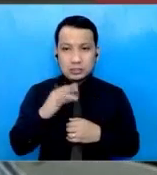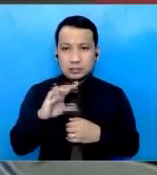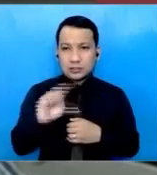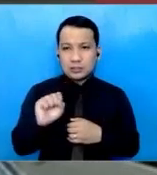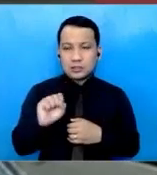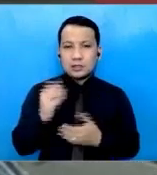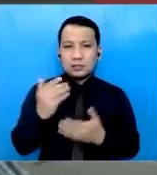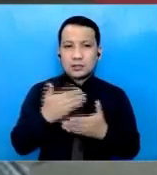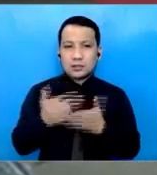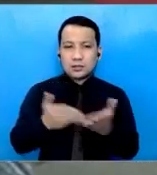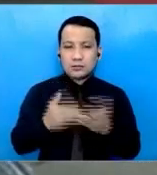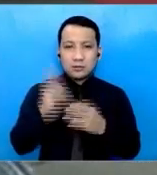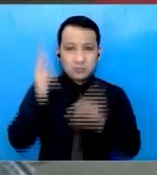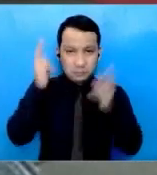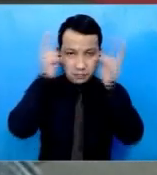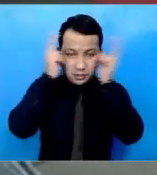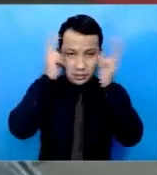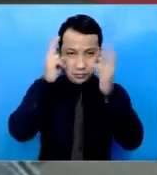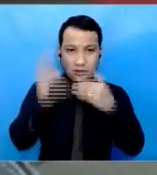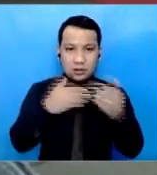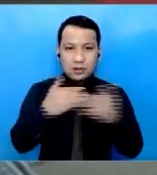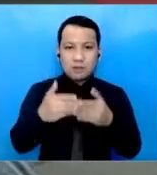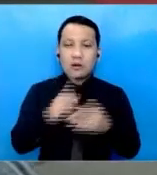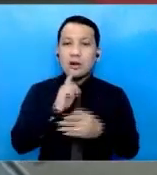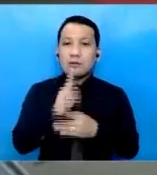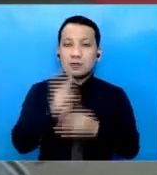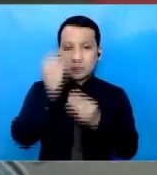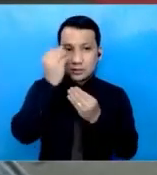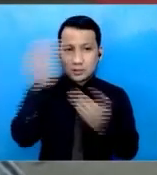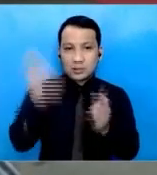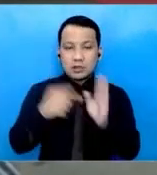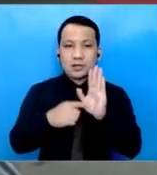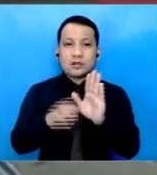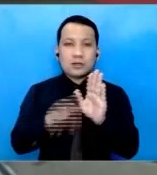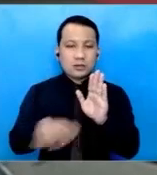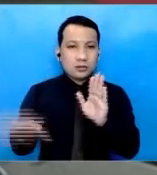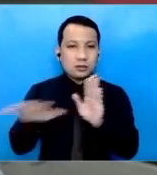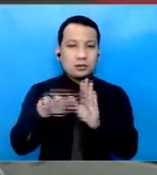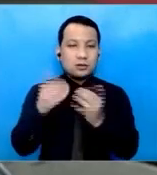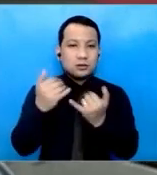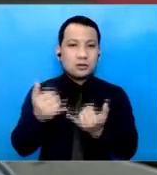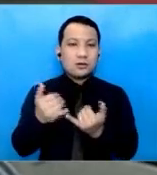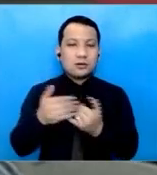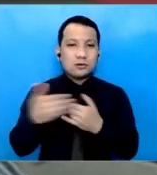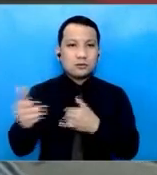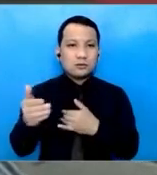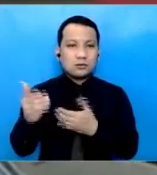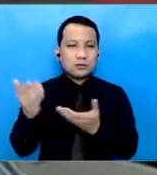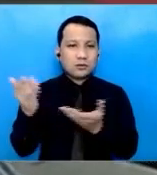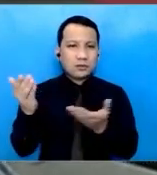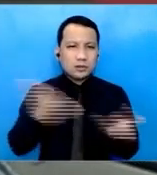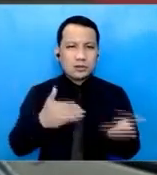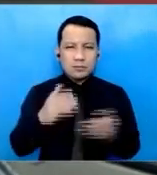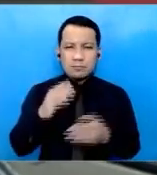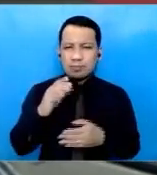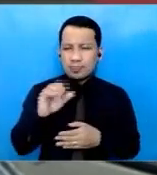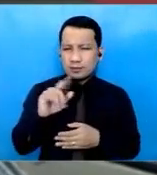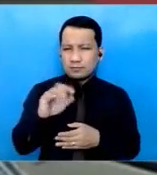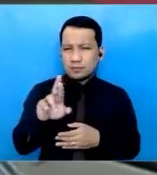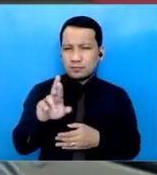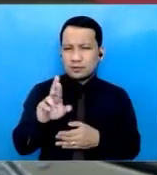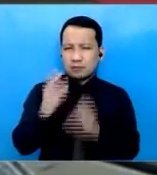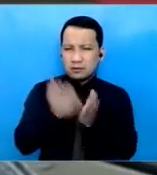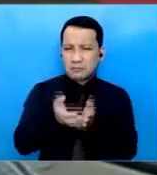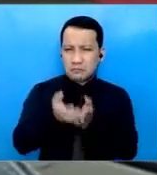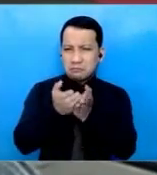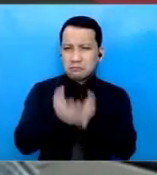other vegetable items also that are being smuggled outright through shipside smuggling. May mga barko na linililipat